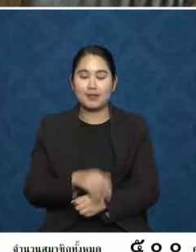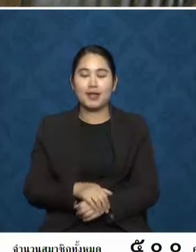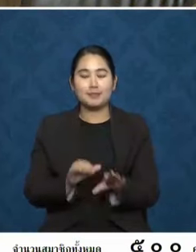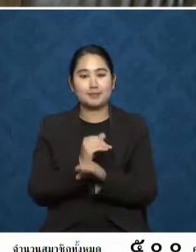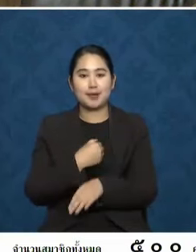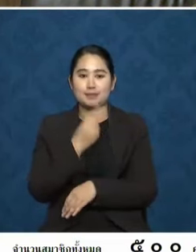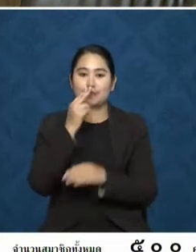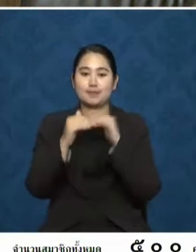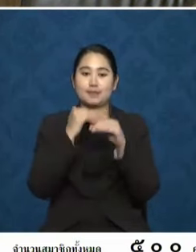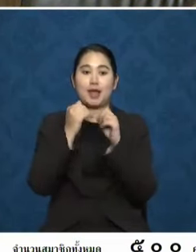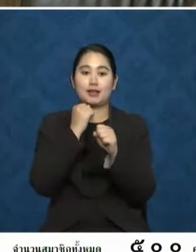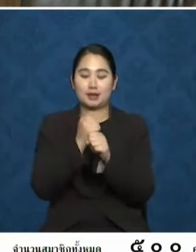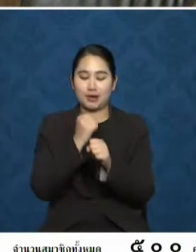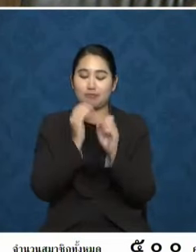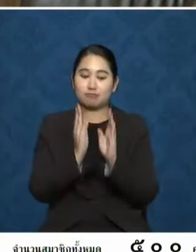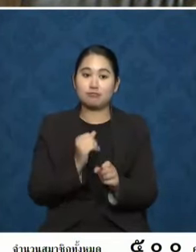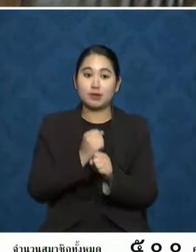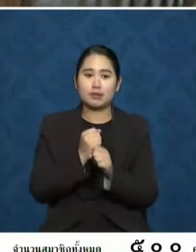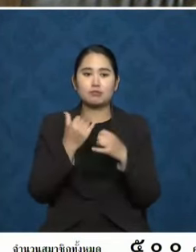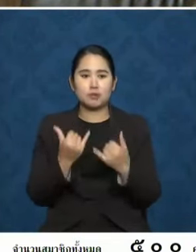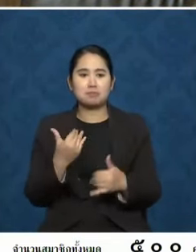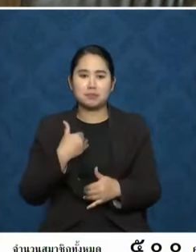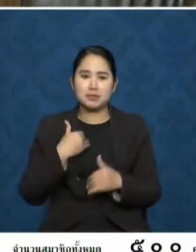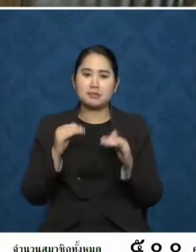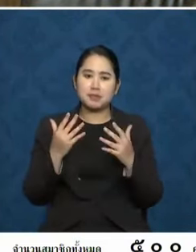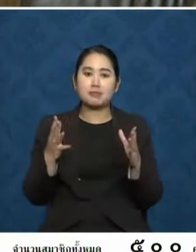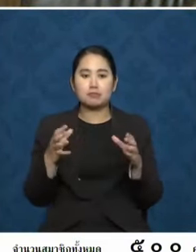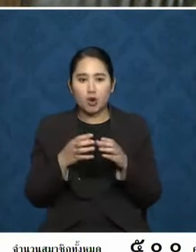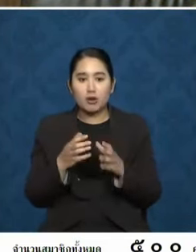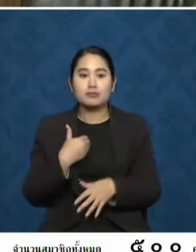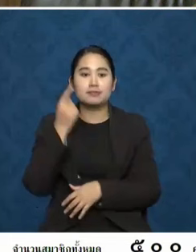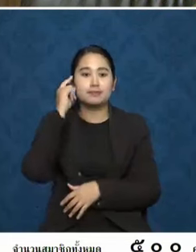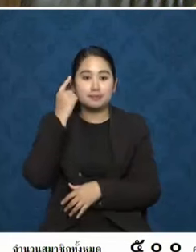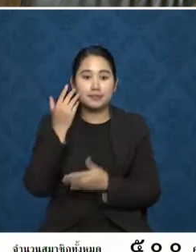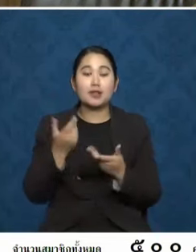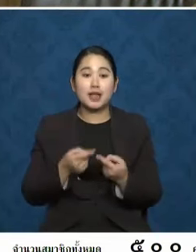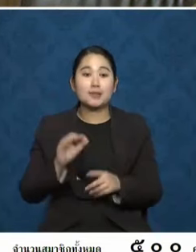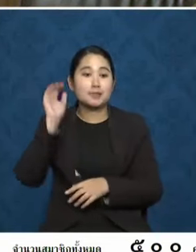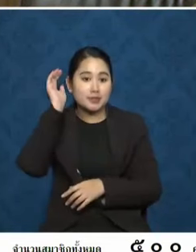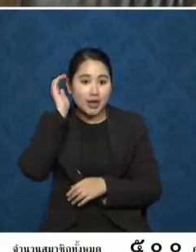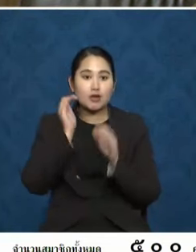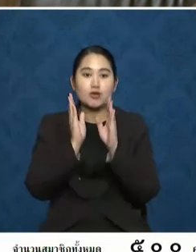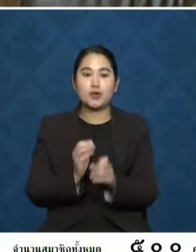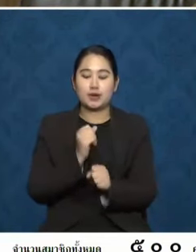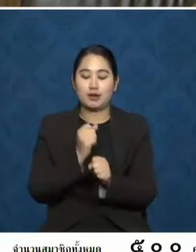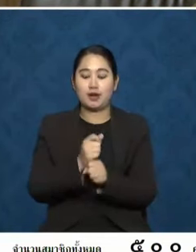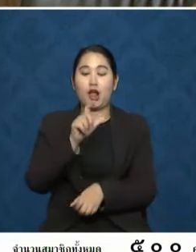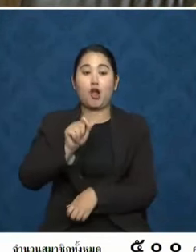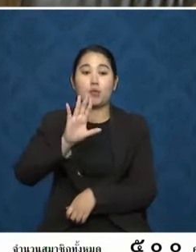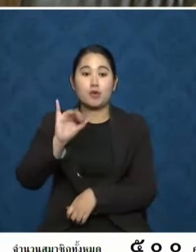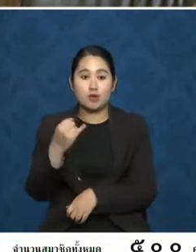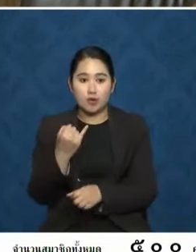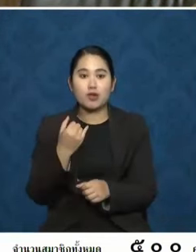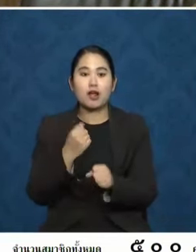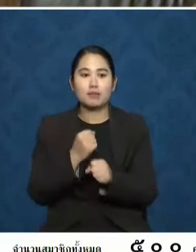้เพิมพัฒนาบุคลากรของเขาปัจุบอาจะมีหอมน้กแล้แต่แต่ผมเชื่อว่าบุคลากรขององคุบรวยหสวจัหวดอย่น